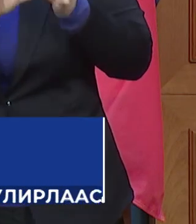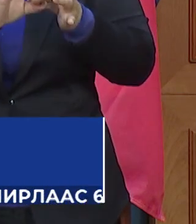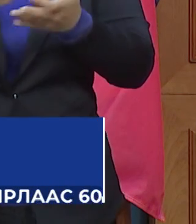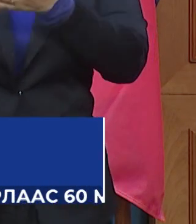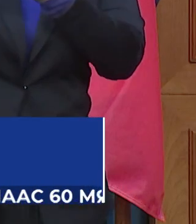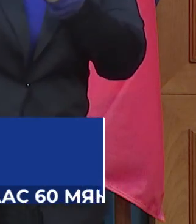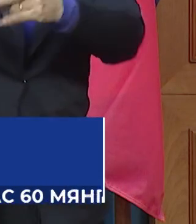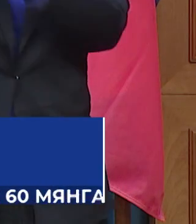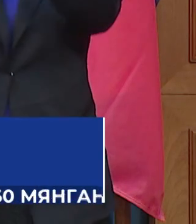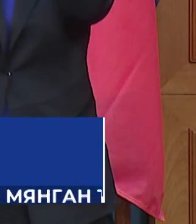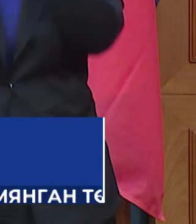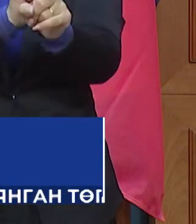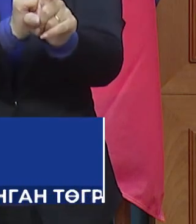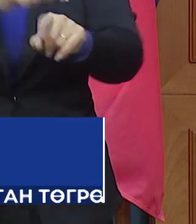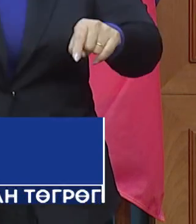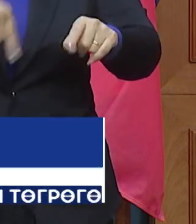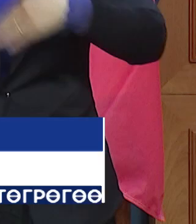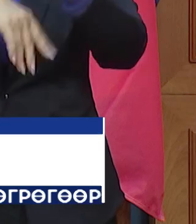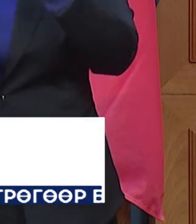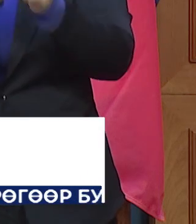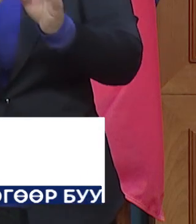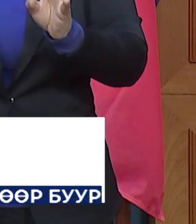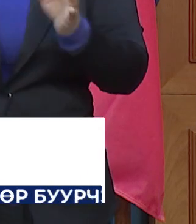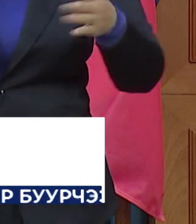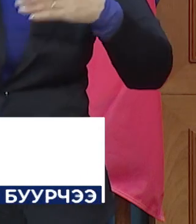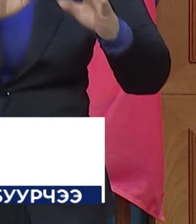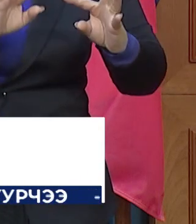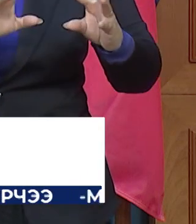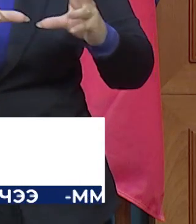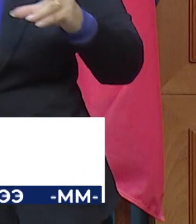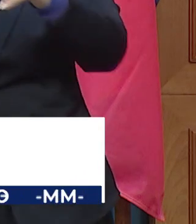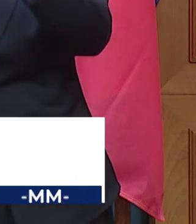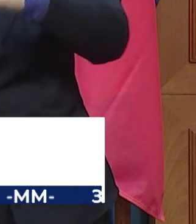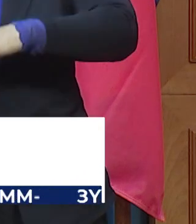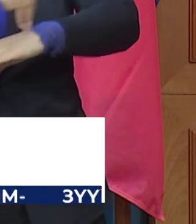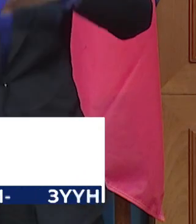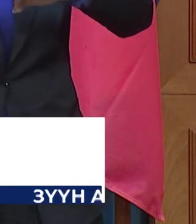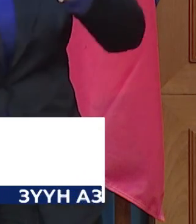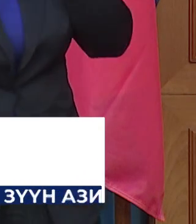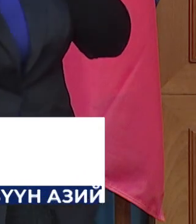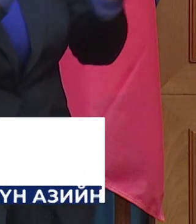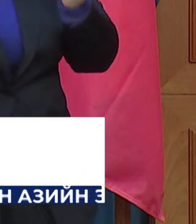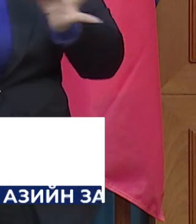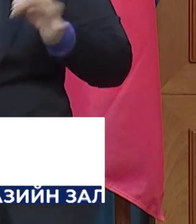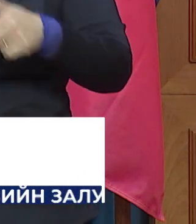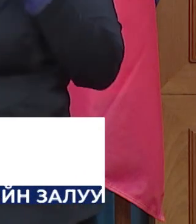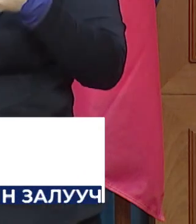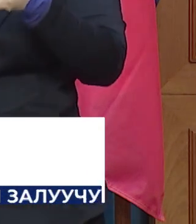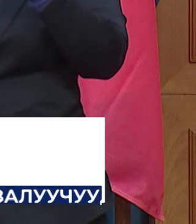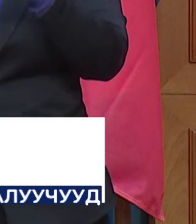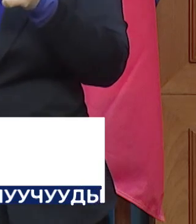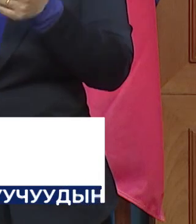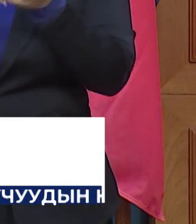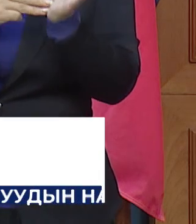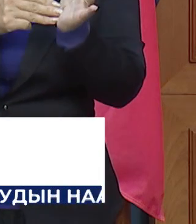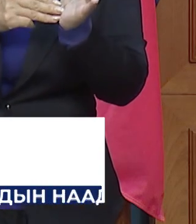хуулиас одоо мөрдөж байгаа хуулиас бол сайжирч байгаа. Тухайлбал энд бол тогтолцоо нарийн болгосон. Хэн төлөвлөх үү, хэн хэрэгжүүлэх